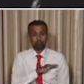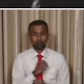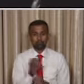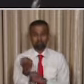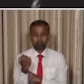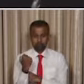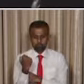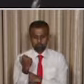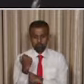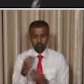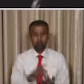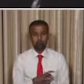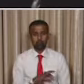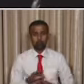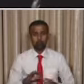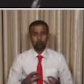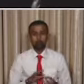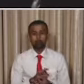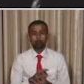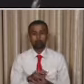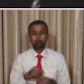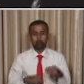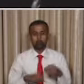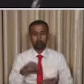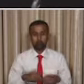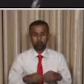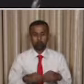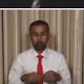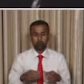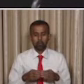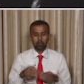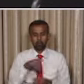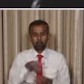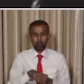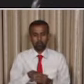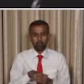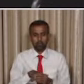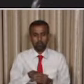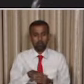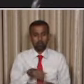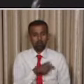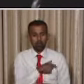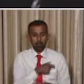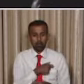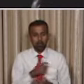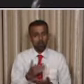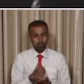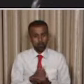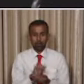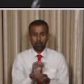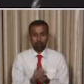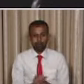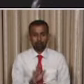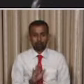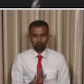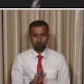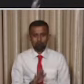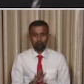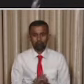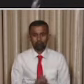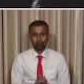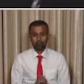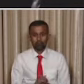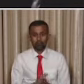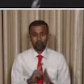ශක්තියක් ප්‍රජාතන්ත්‍රවාදී දේශපාලන ව්‍යුහය තුළ සිටින නායකකාරකාදීන්ට තිබෙනවා. ජනතා